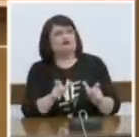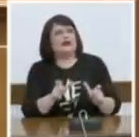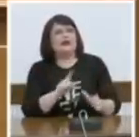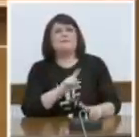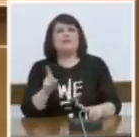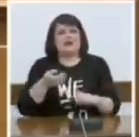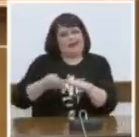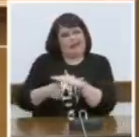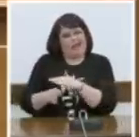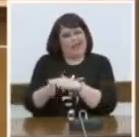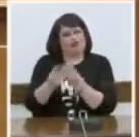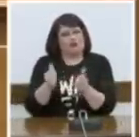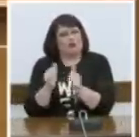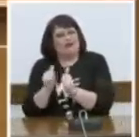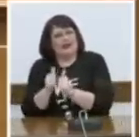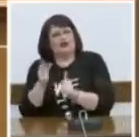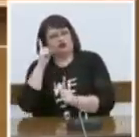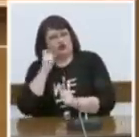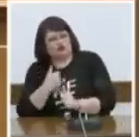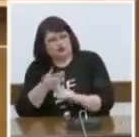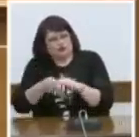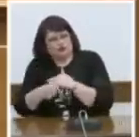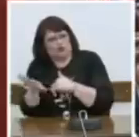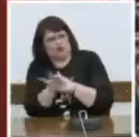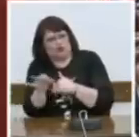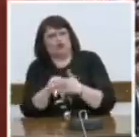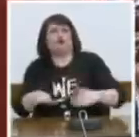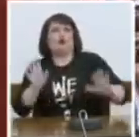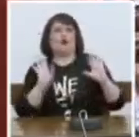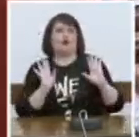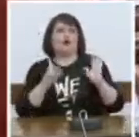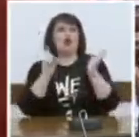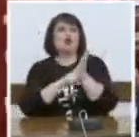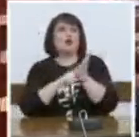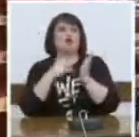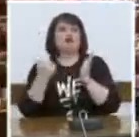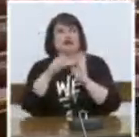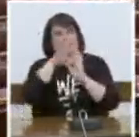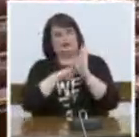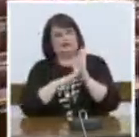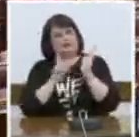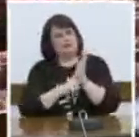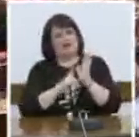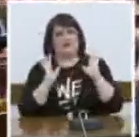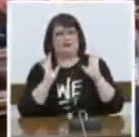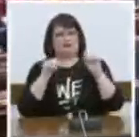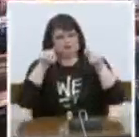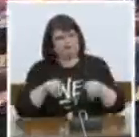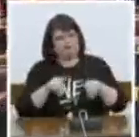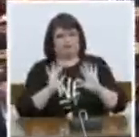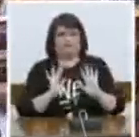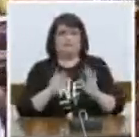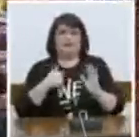ρουσφετιού που ταυτόχρονα όμως αποδομεί το κράτος δικαίου και τους θεσμούς που το ζήσαμε. Και θα προσπαθήσουμε